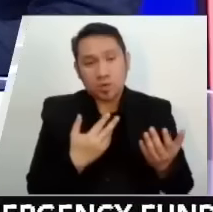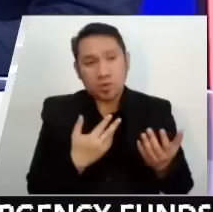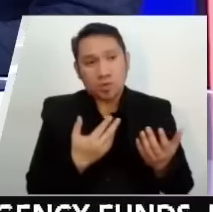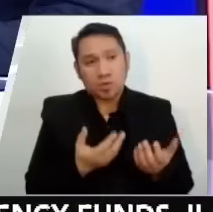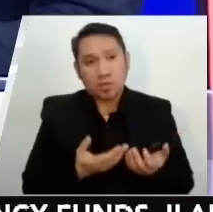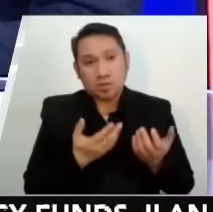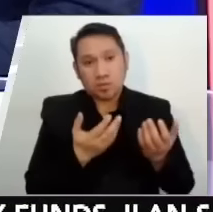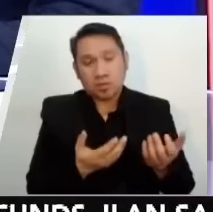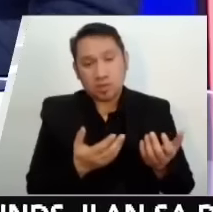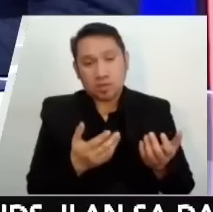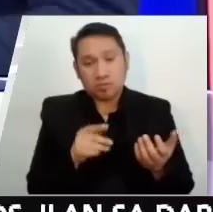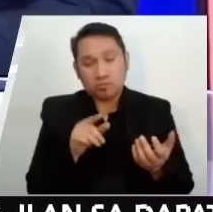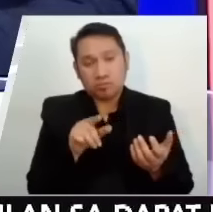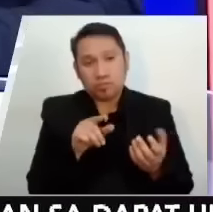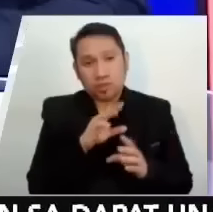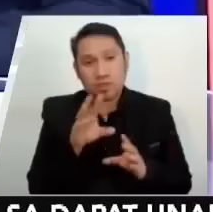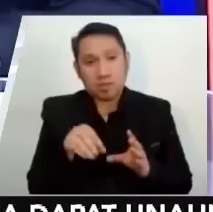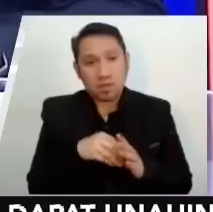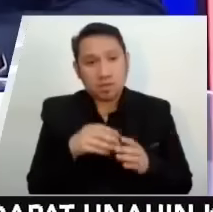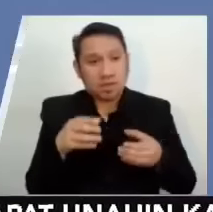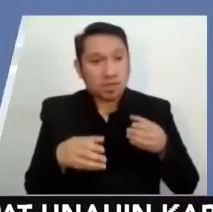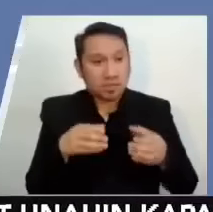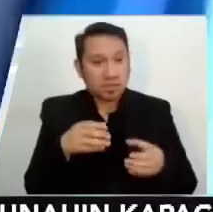unang balita si Rafi Tima.